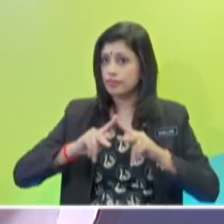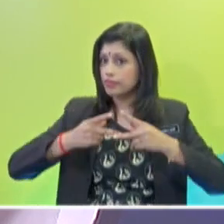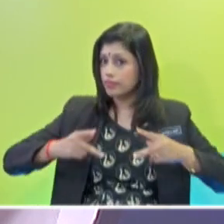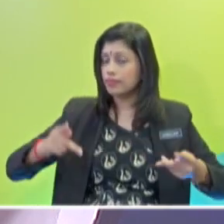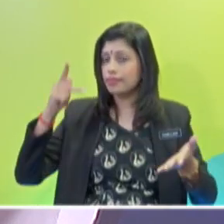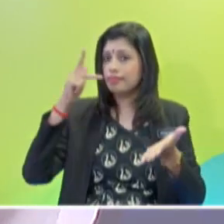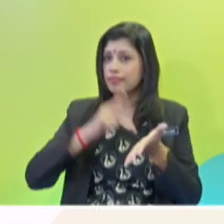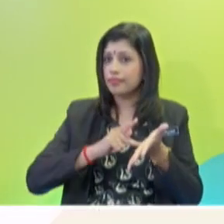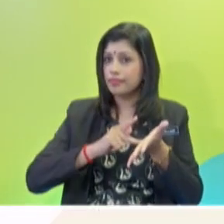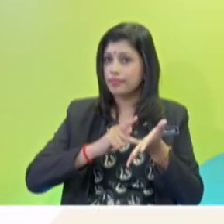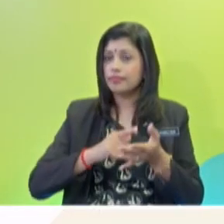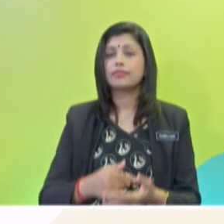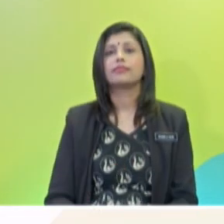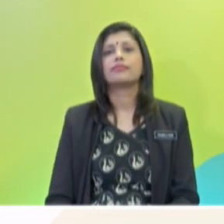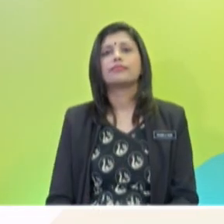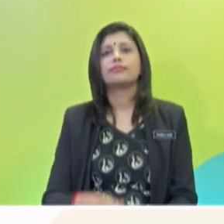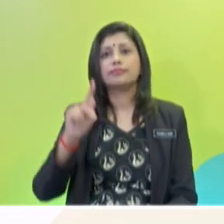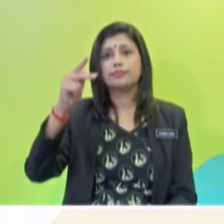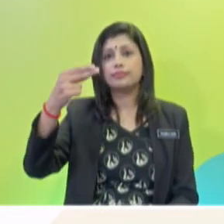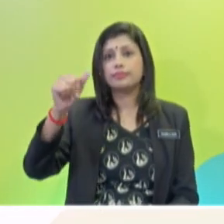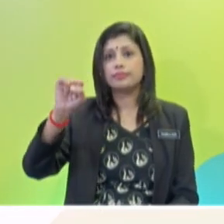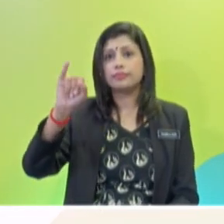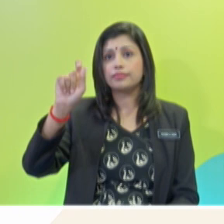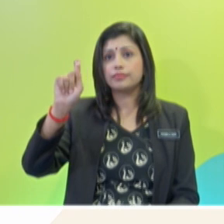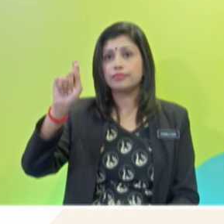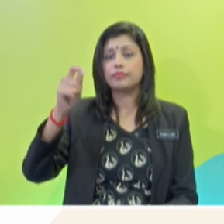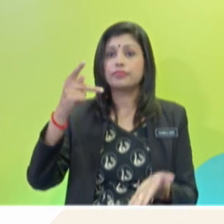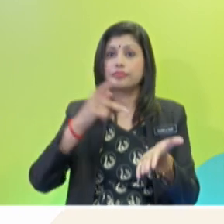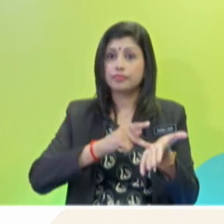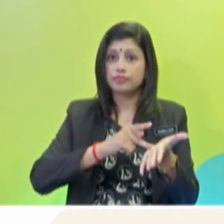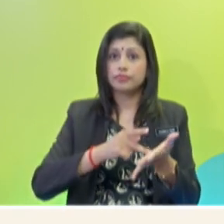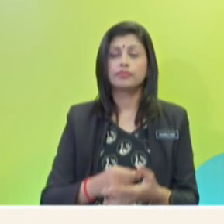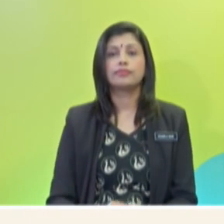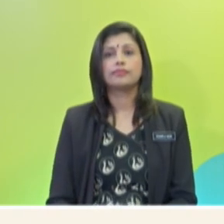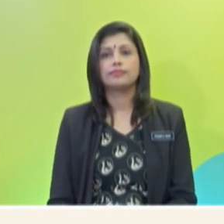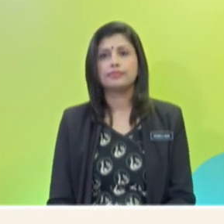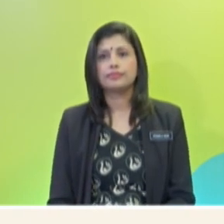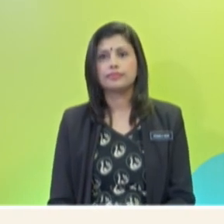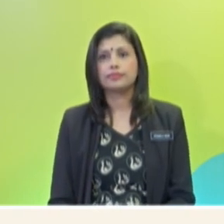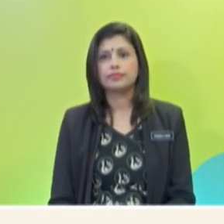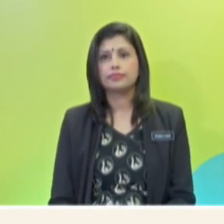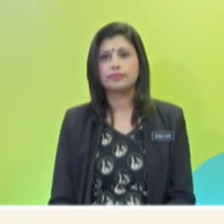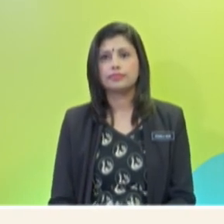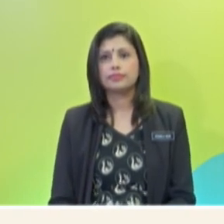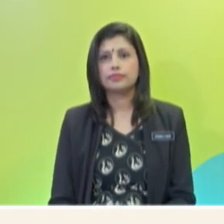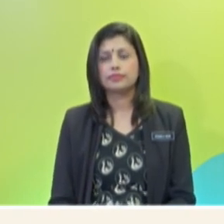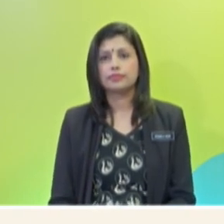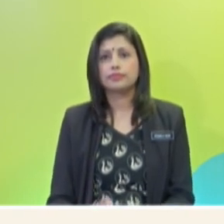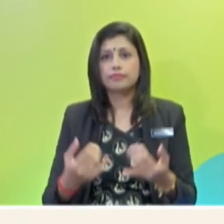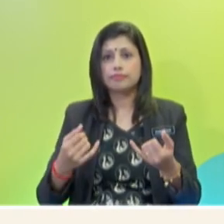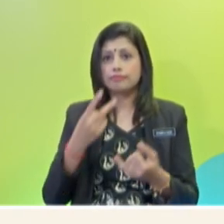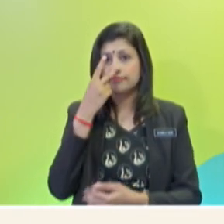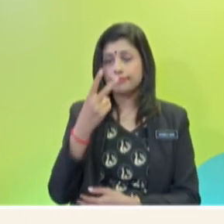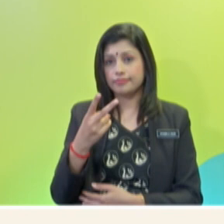mempunyai pelbagai khasiat. Itu dia sayur-sayuran. Okey. Okey, seterusnya. Okey, kenali